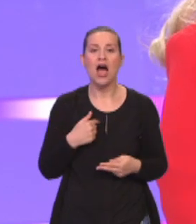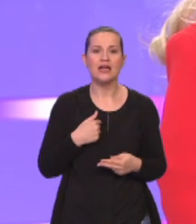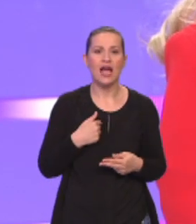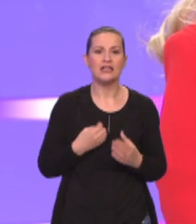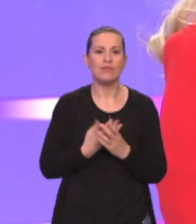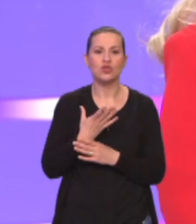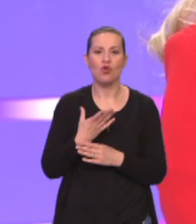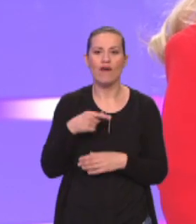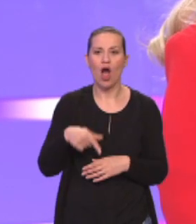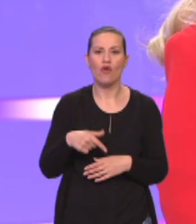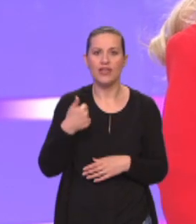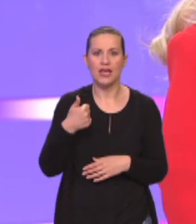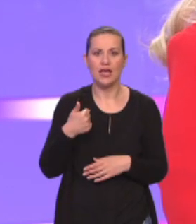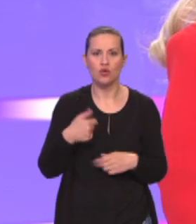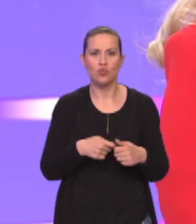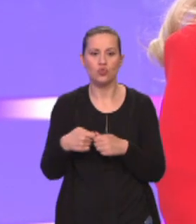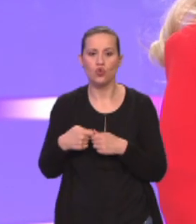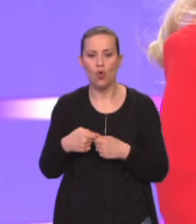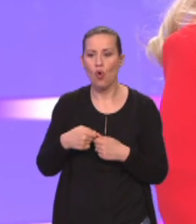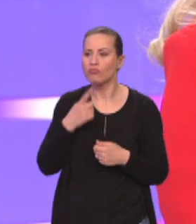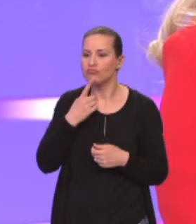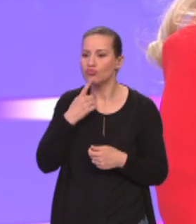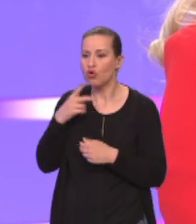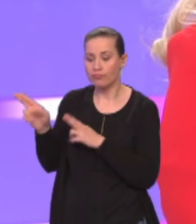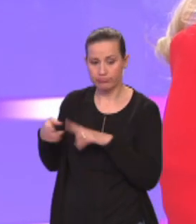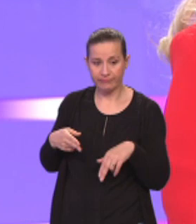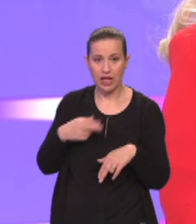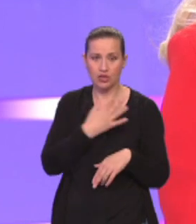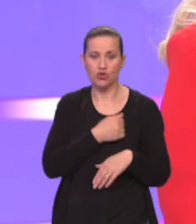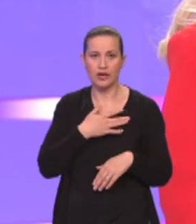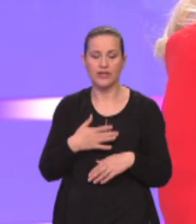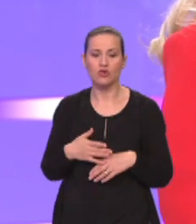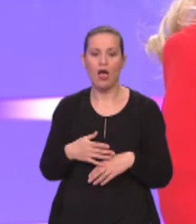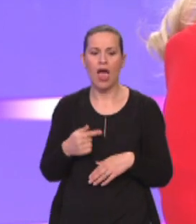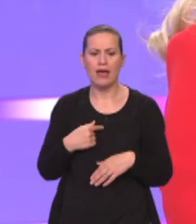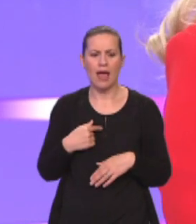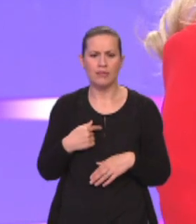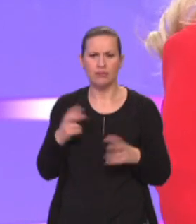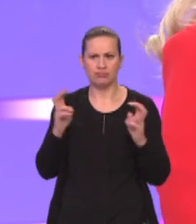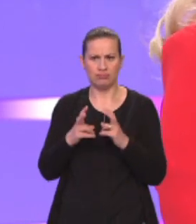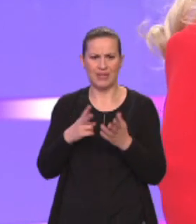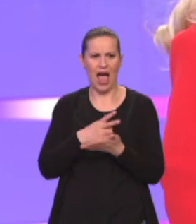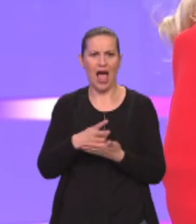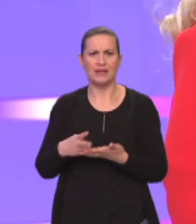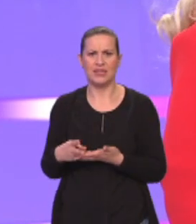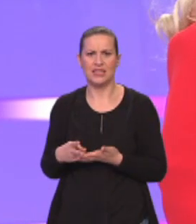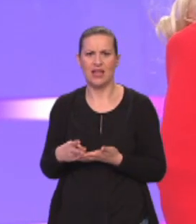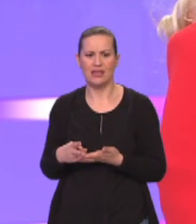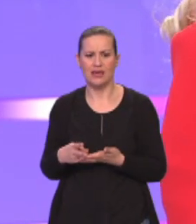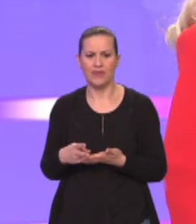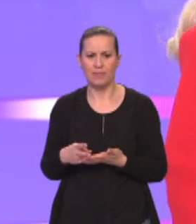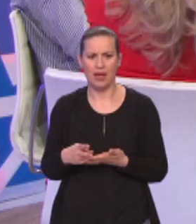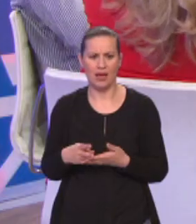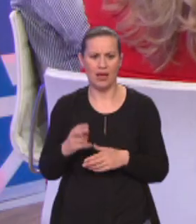osnovala ovdje jednu udrugu iseljenika povratnika i bila suočena sa nekim administrativnim, da ne kažem, stvarno